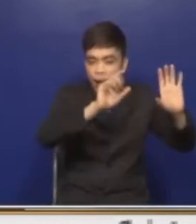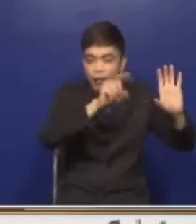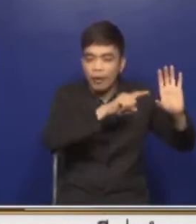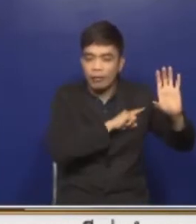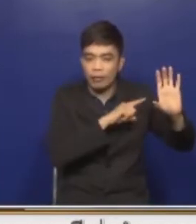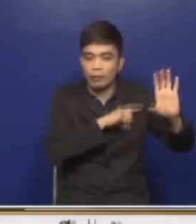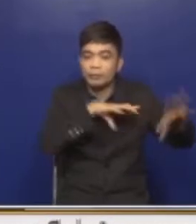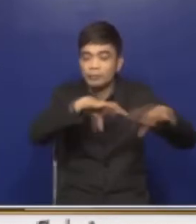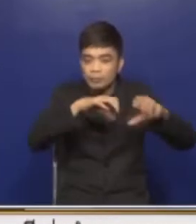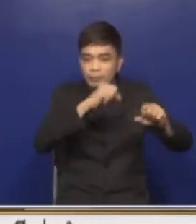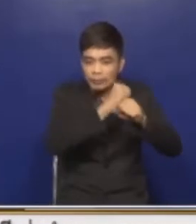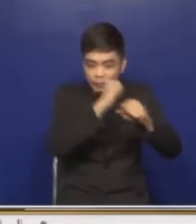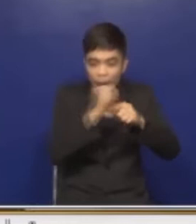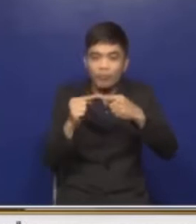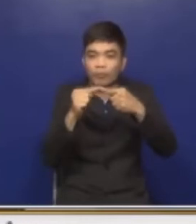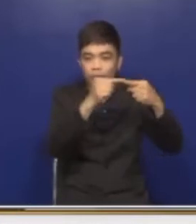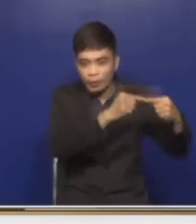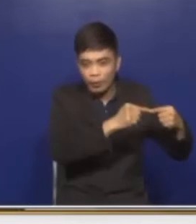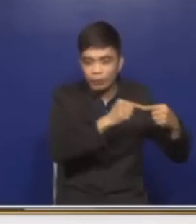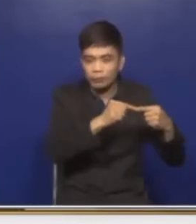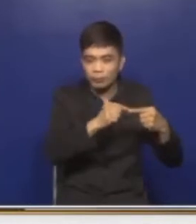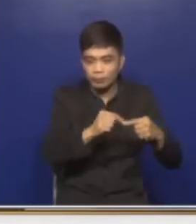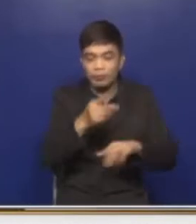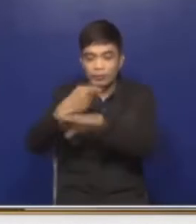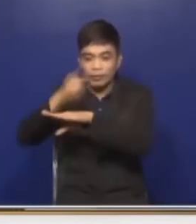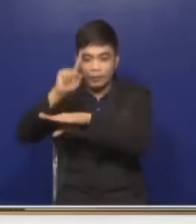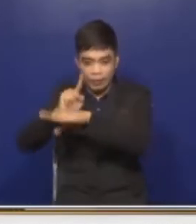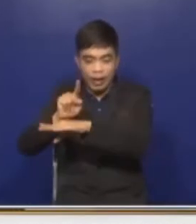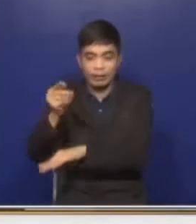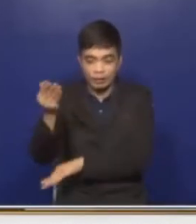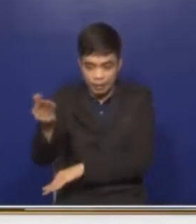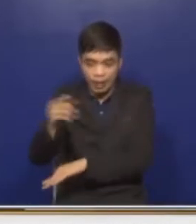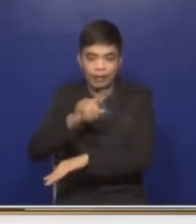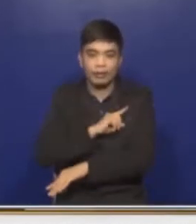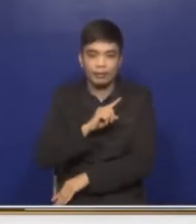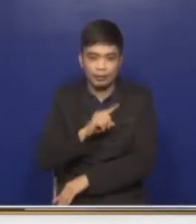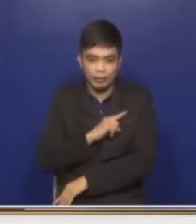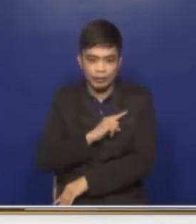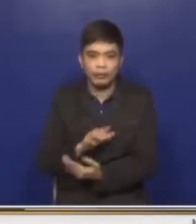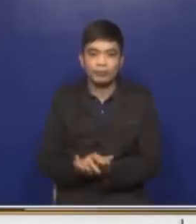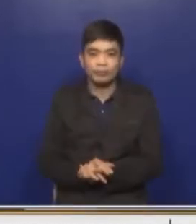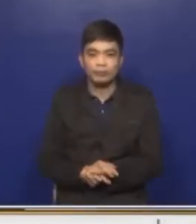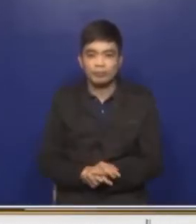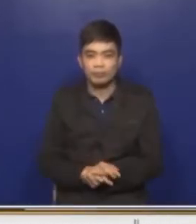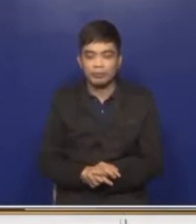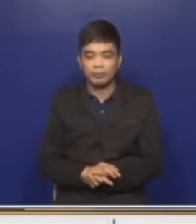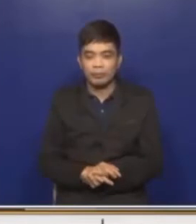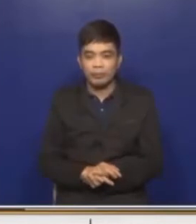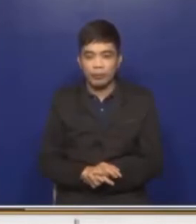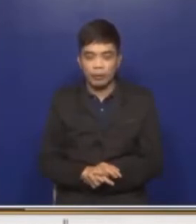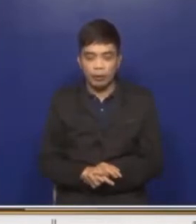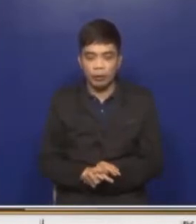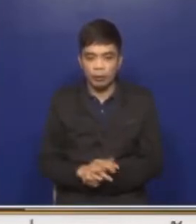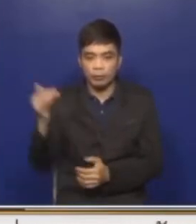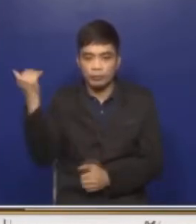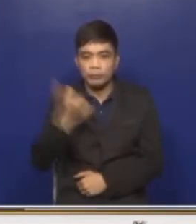50-60เปอร์เซ็นต์นะระวังไว้น่ะท่านประธานซึ่งทำหน้าที่เป็นประธานมาเนี่ยผมต้องบอกว่าท่านมีใครขาดประชุม